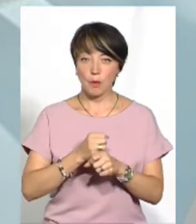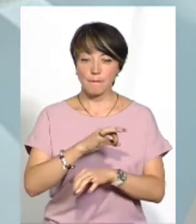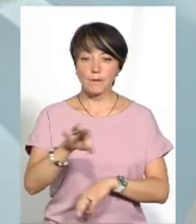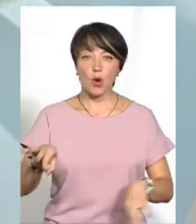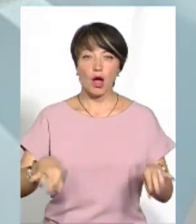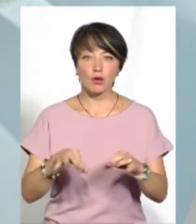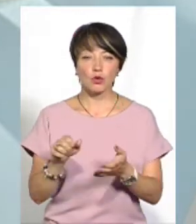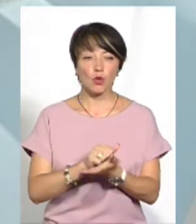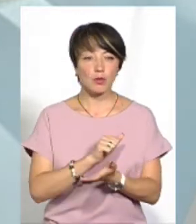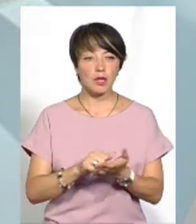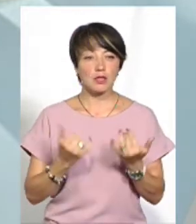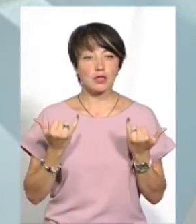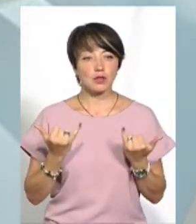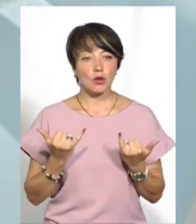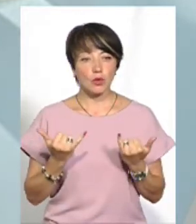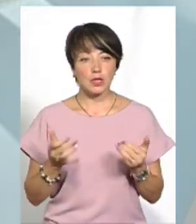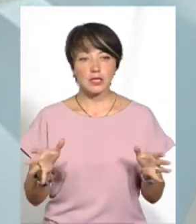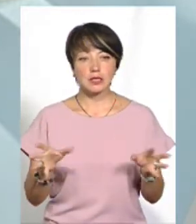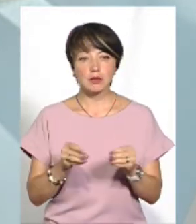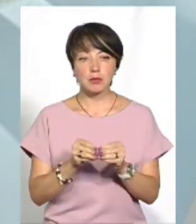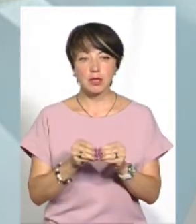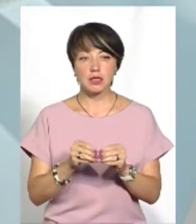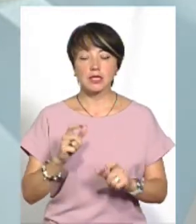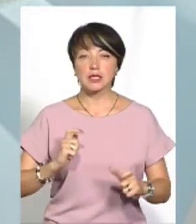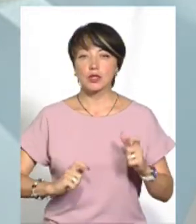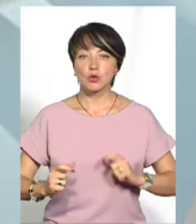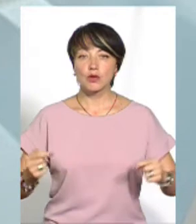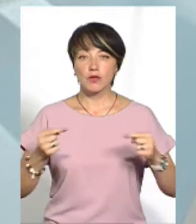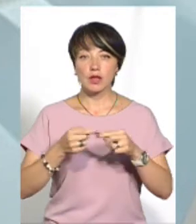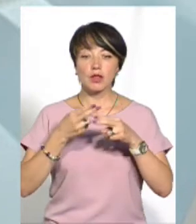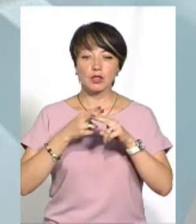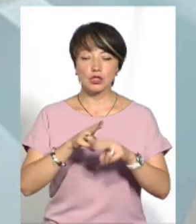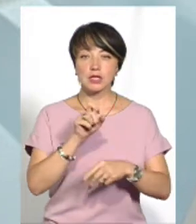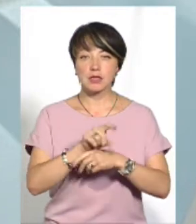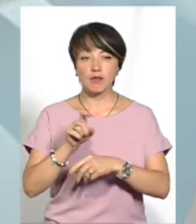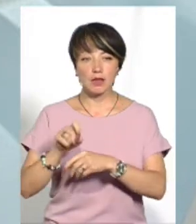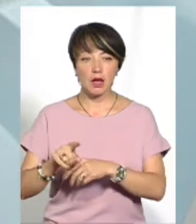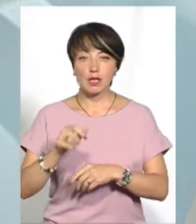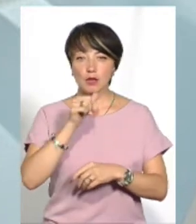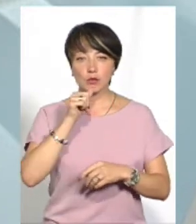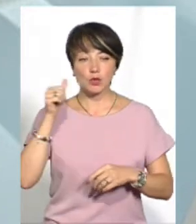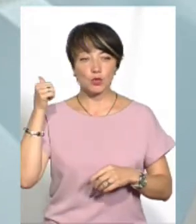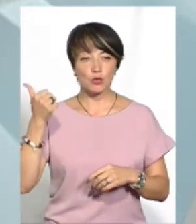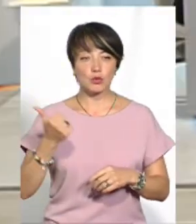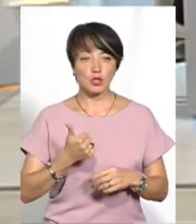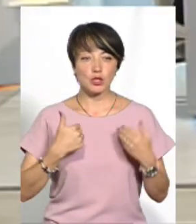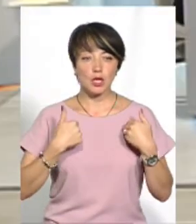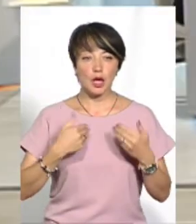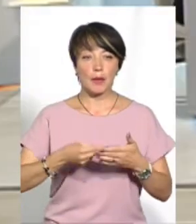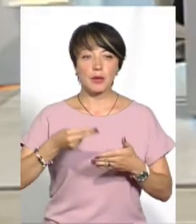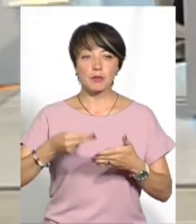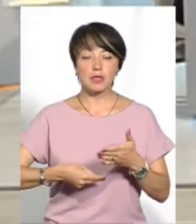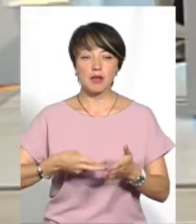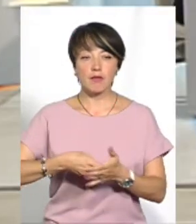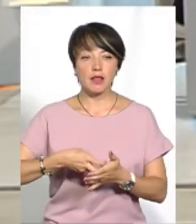проектно-кошторисної документації. Сьогодні спільно з інститутами визначені технічні завдання, і на минулому тижні я підписав